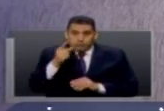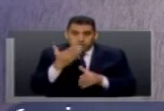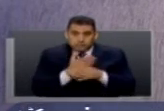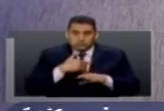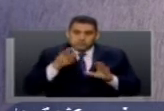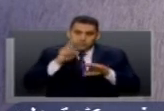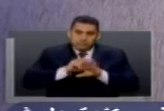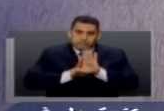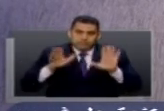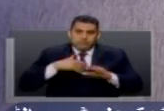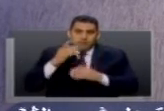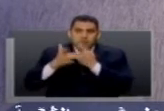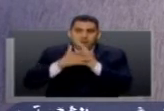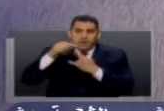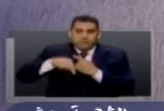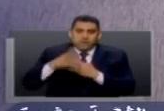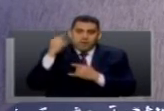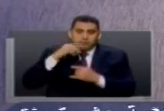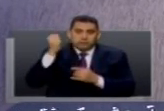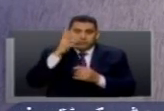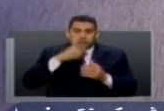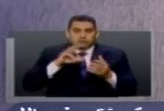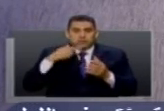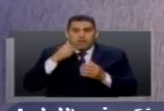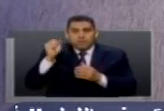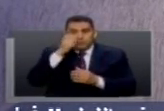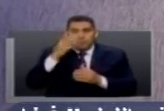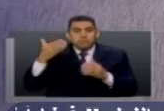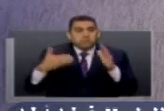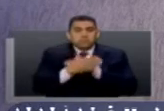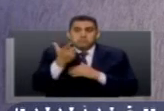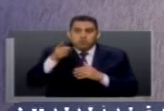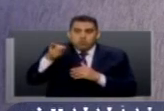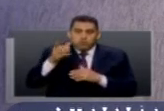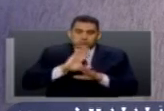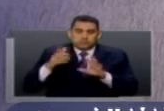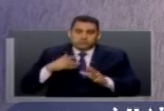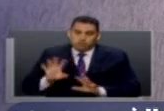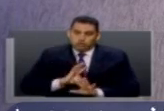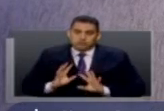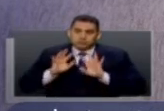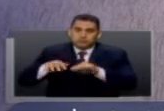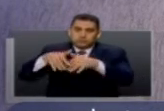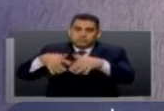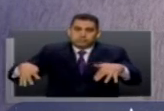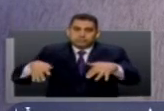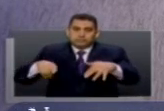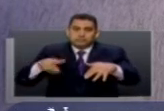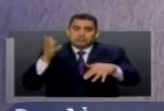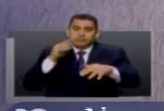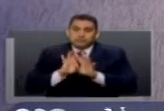لحظه سياتي هناك اعداء ستكونون اعداء ستكونون انتم المدخل عندما حوصروا